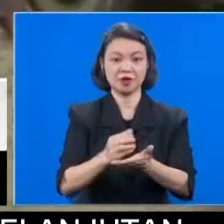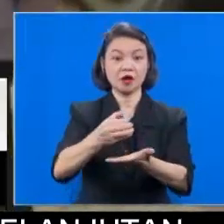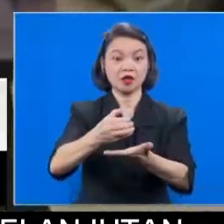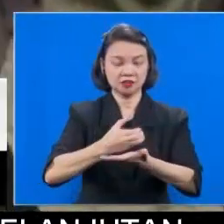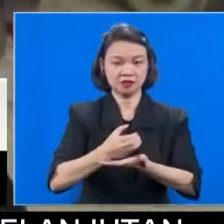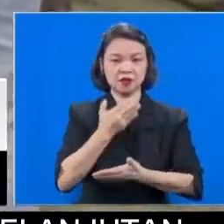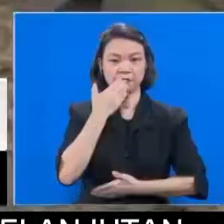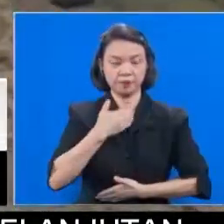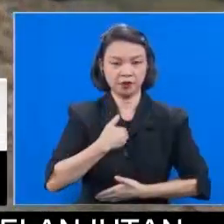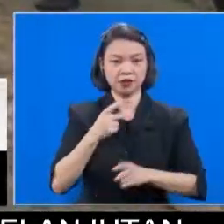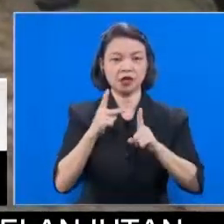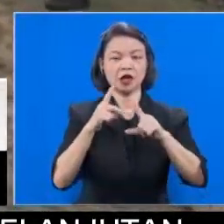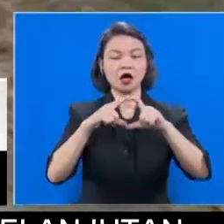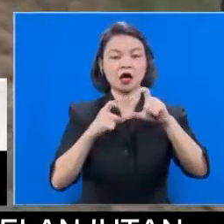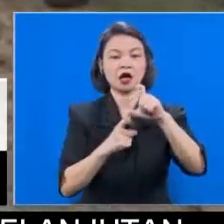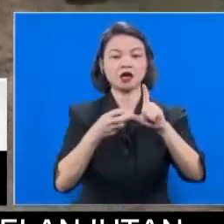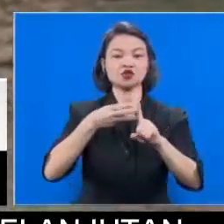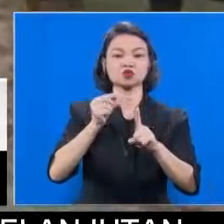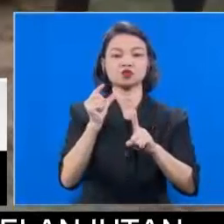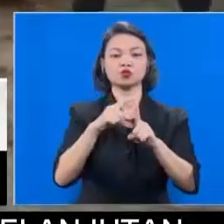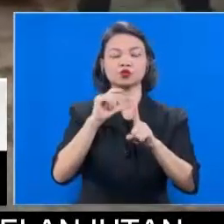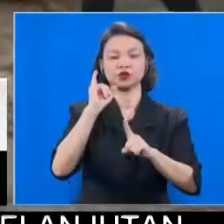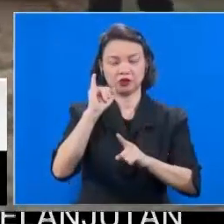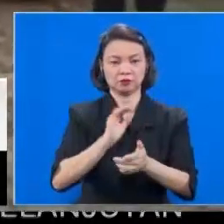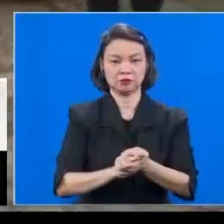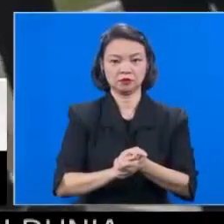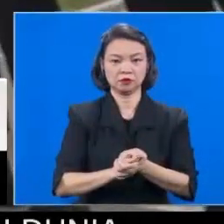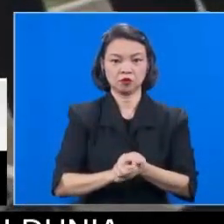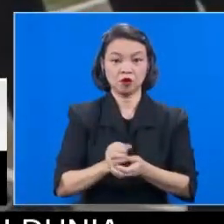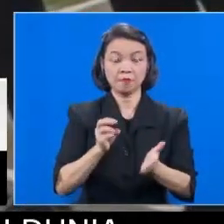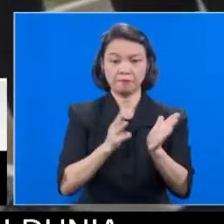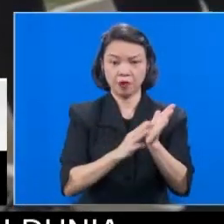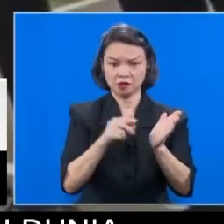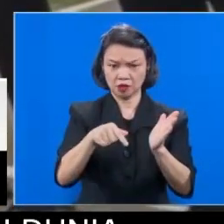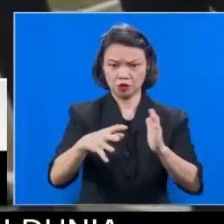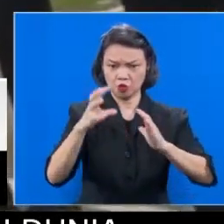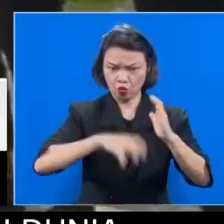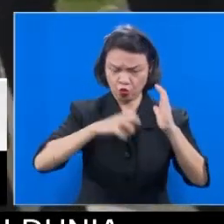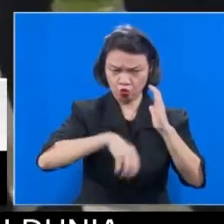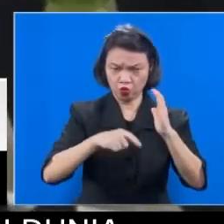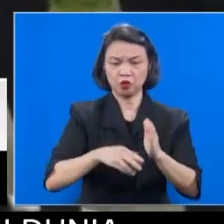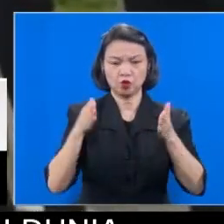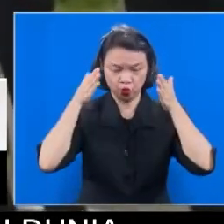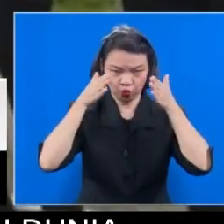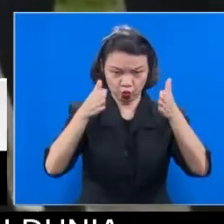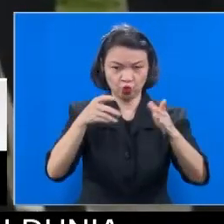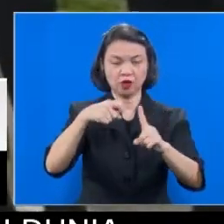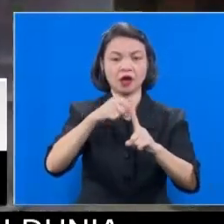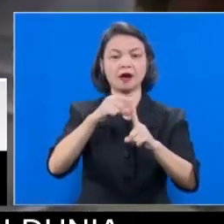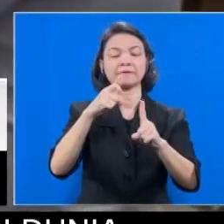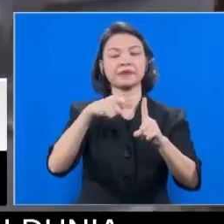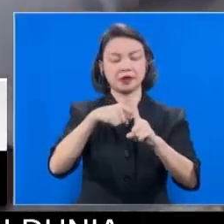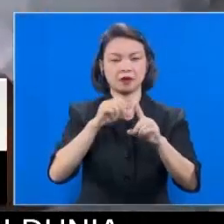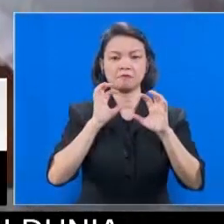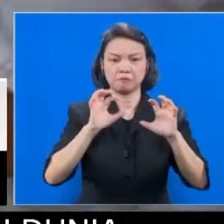milik Briptu hasbudi Ali Fikri menegaskan sumber daya alam ini menjadi fokus dan perhatian KPK Hal ini dilakukan karena